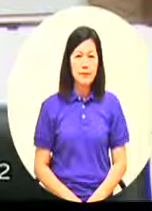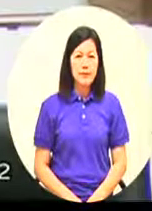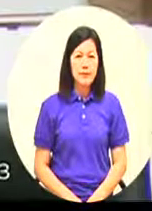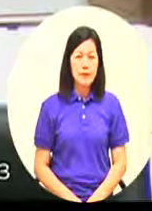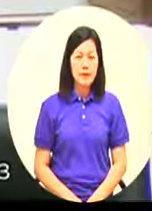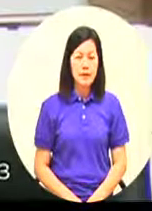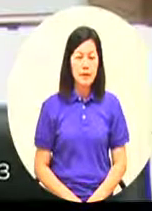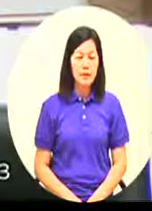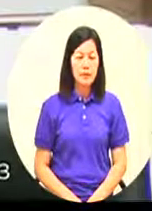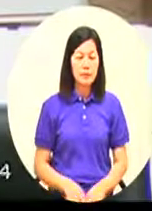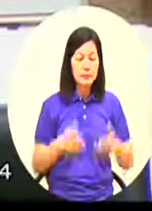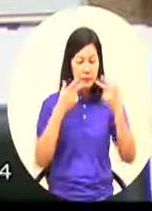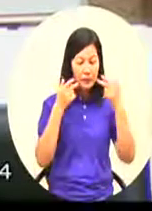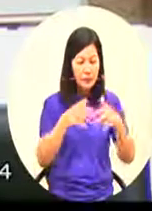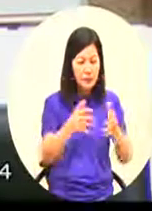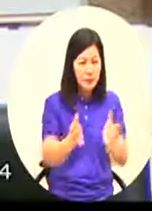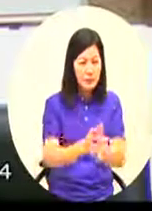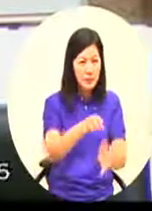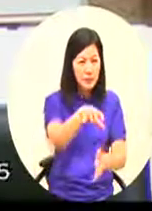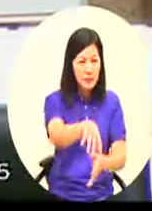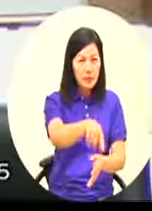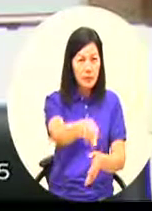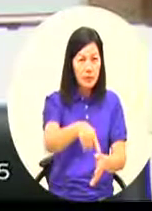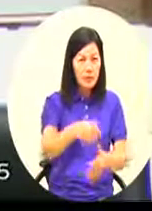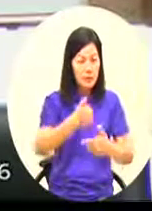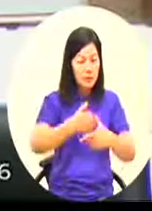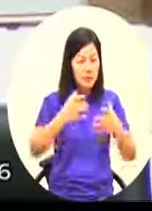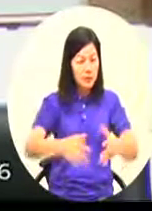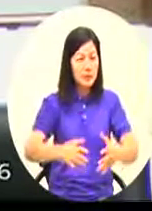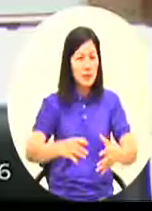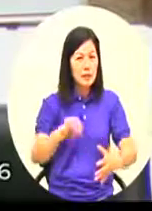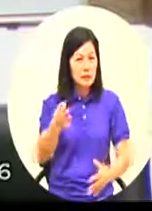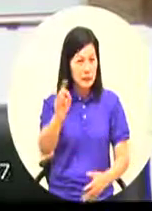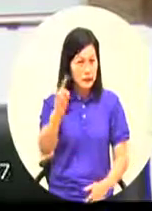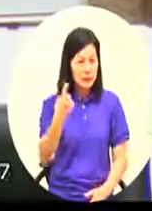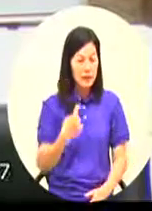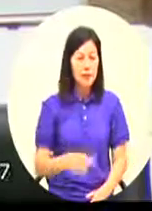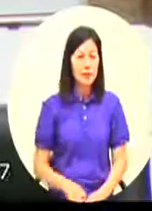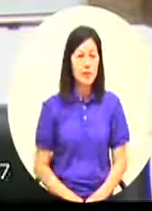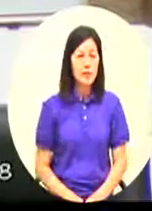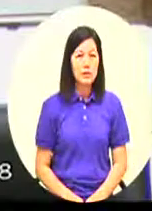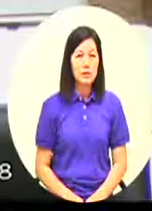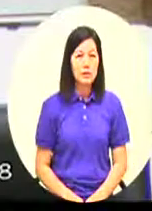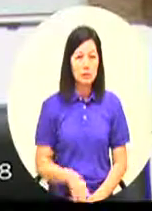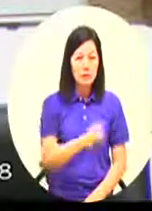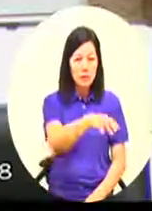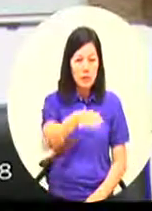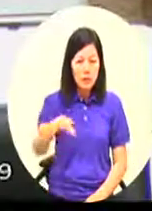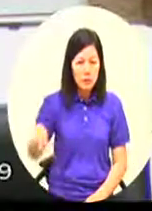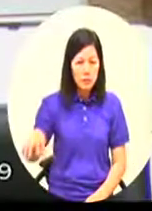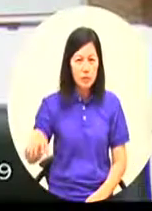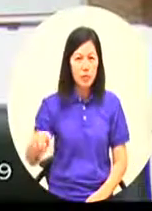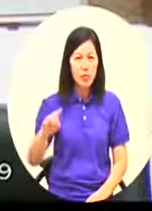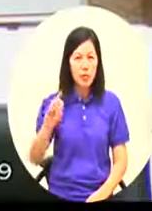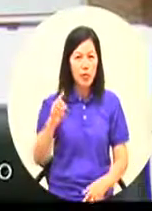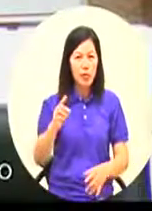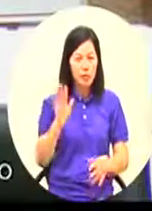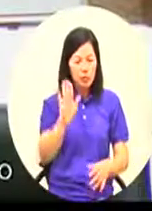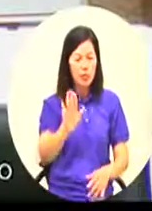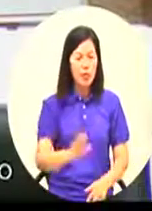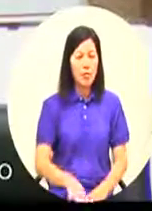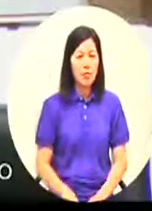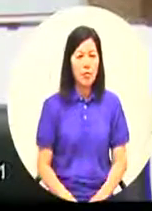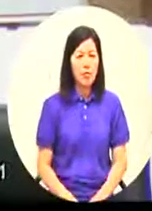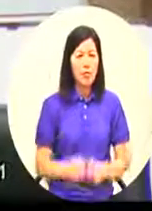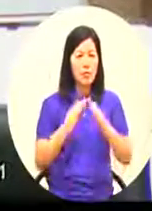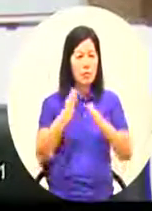部落建设经费来源很多管道，市政